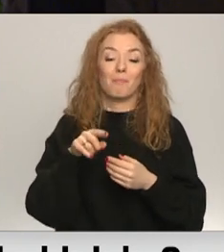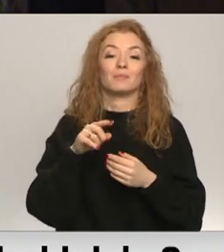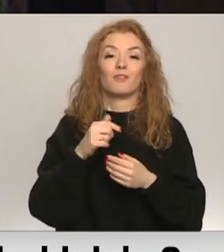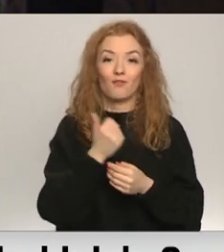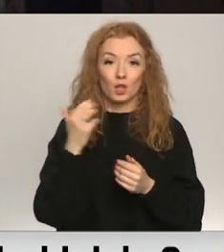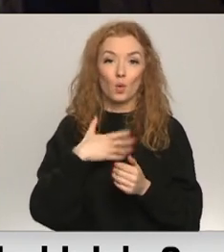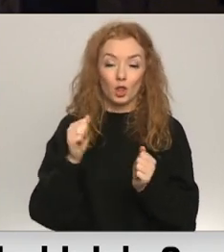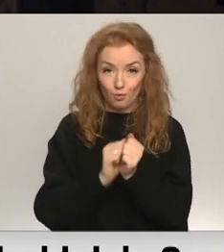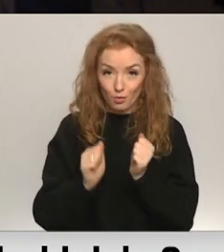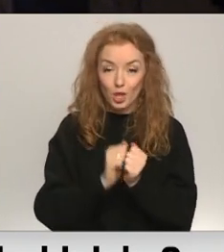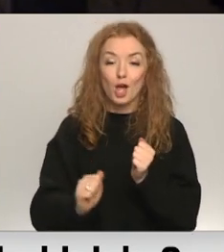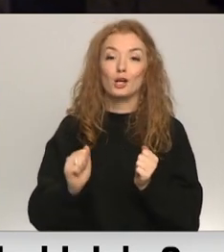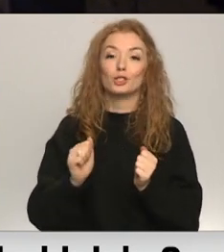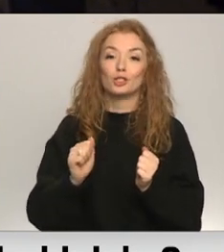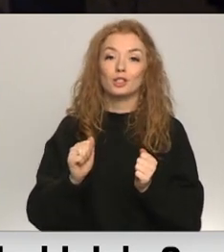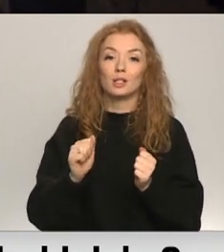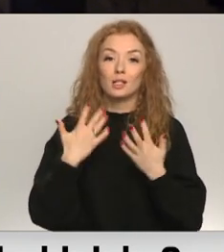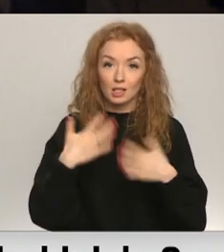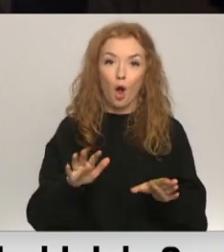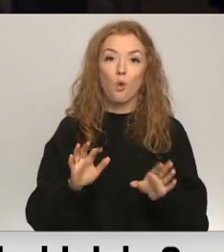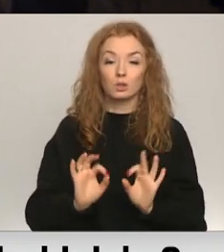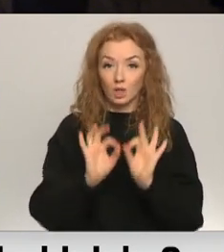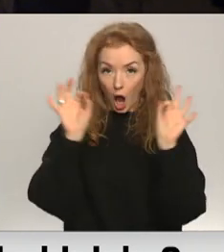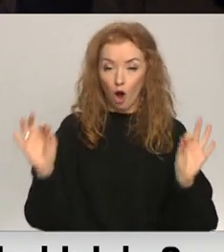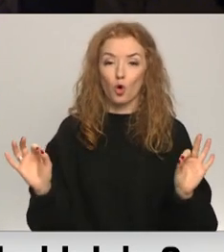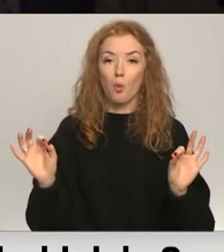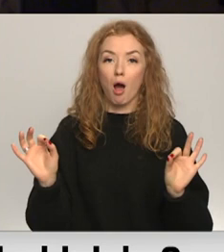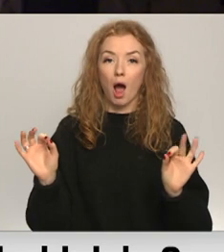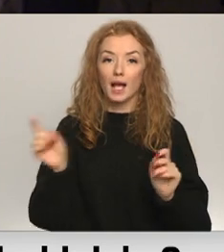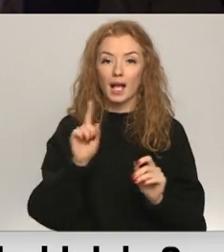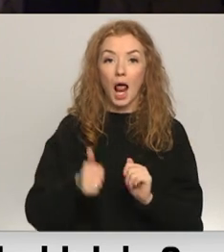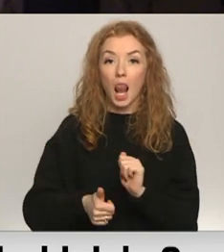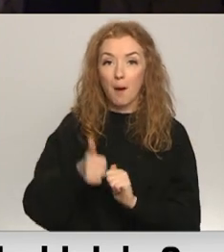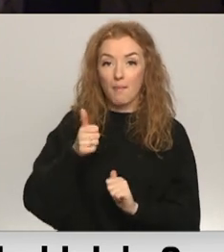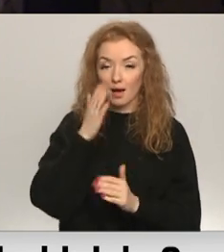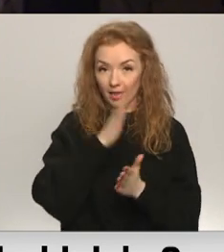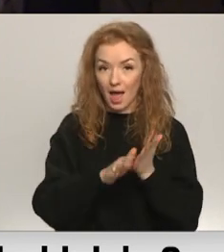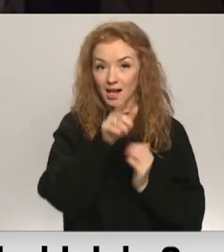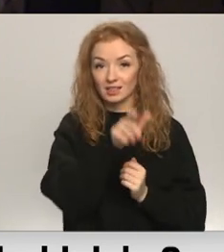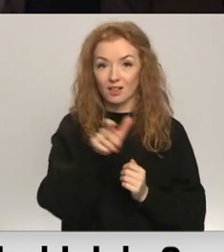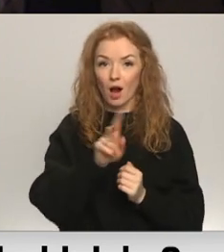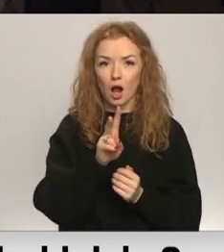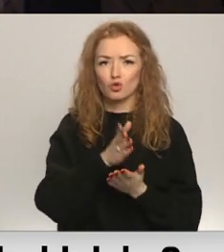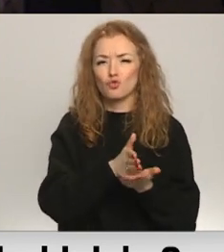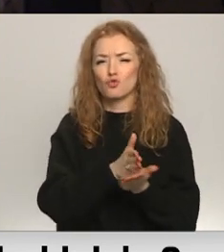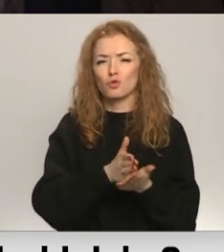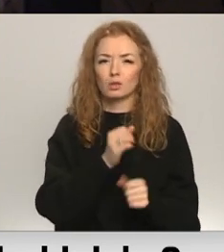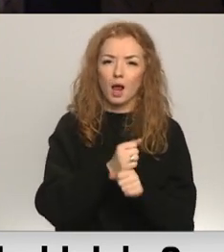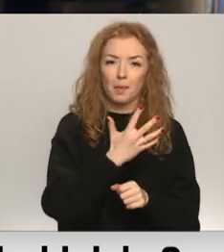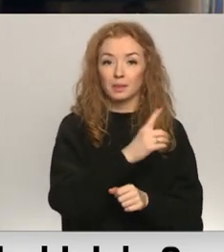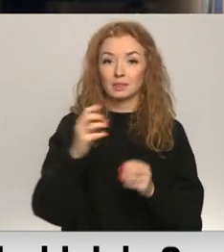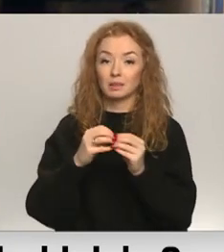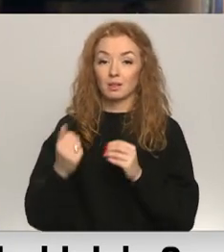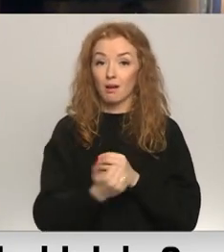arī ļoti biežos gadījumos jau startā ir varbūt pat labāki nekā cilvēki, kas jau ir strādājuši tur 5 līdz 10